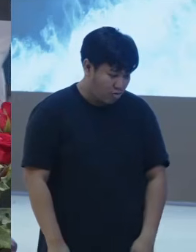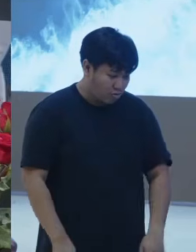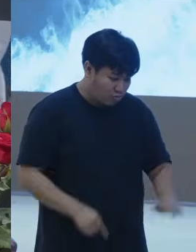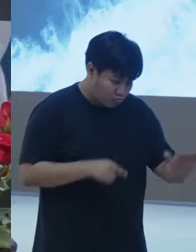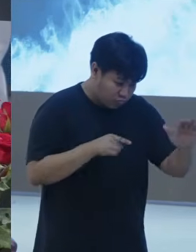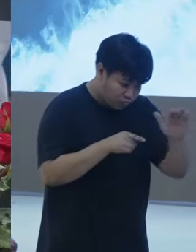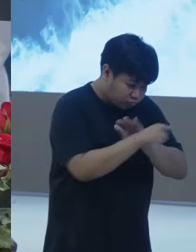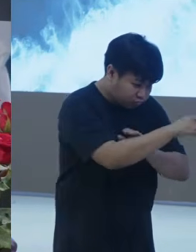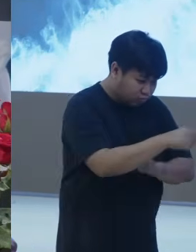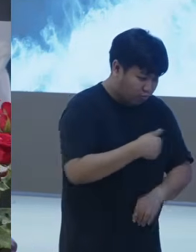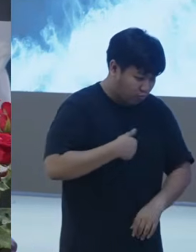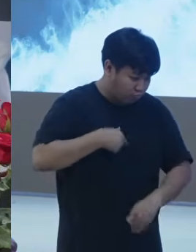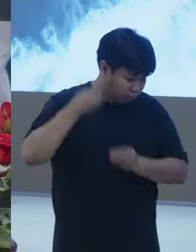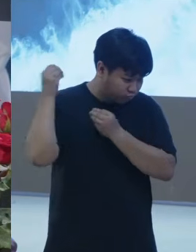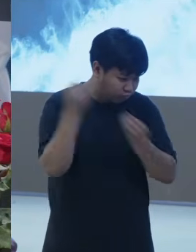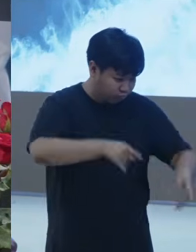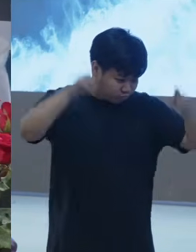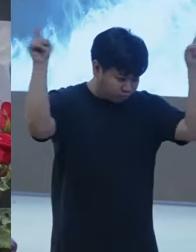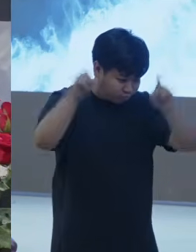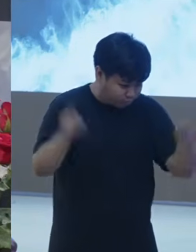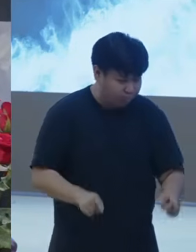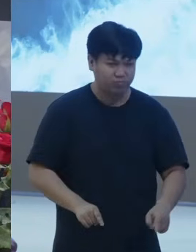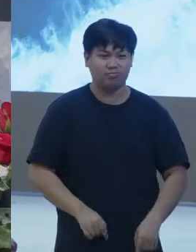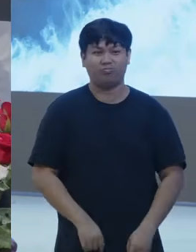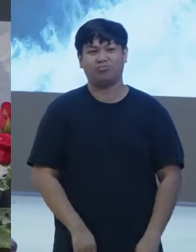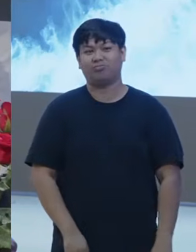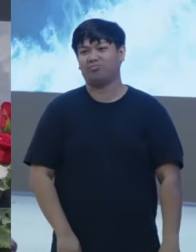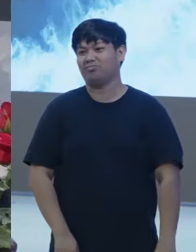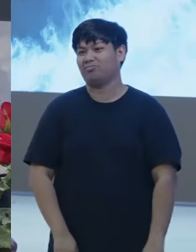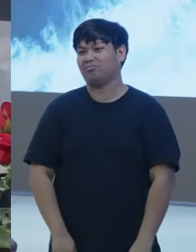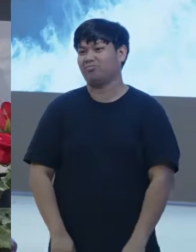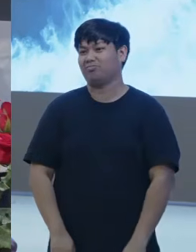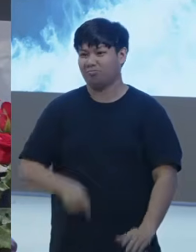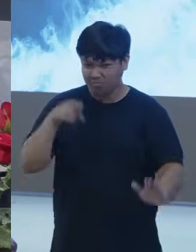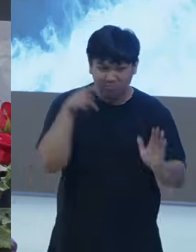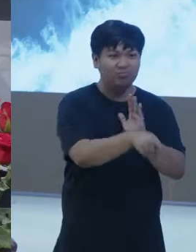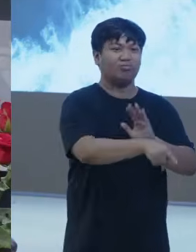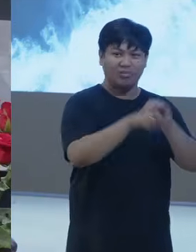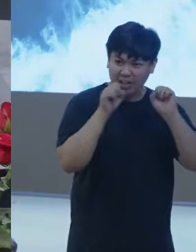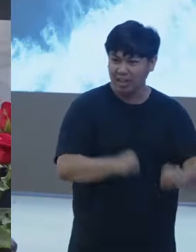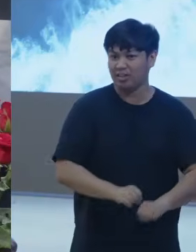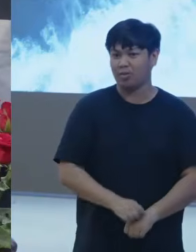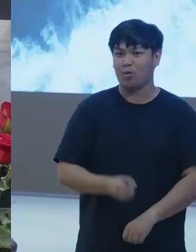ko na. Di ba? Ang tigas ng ulo no?